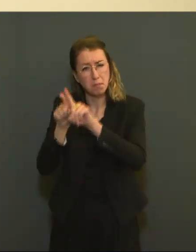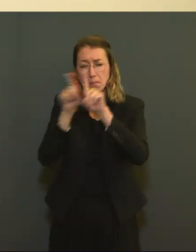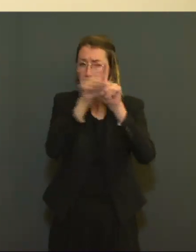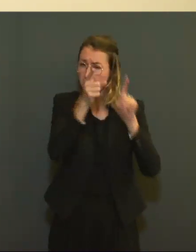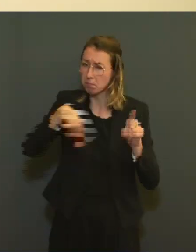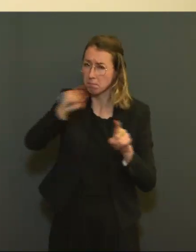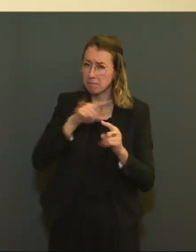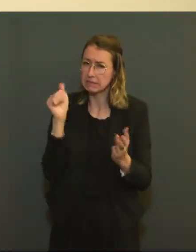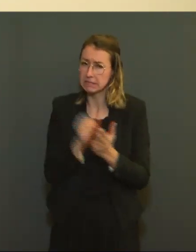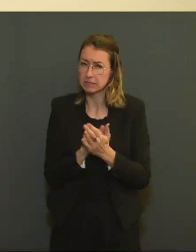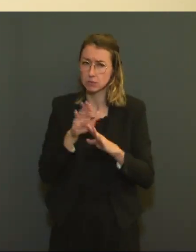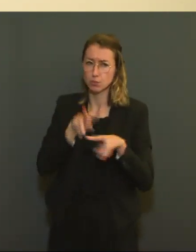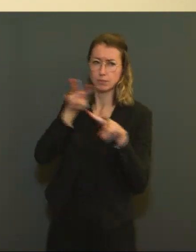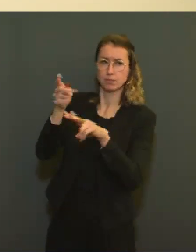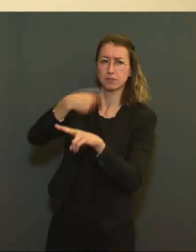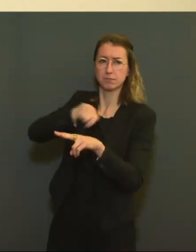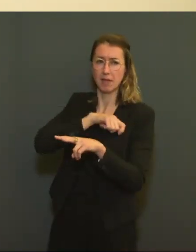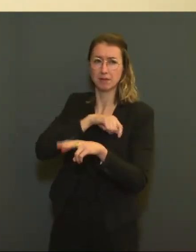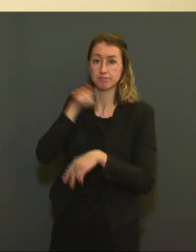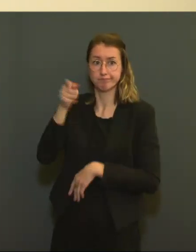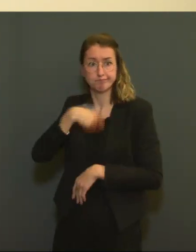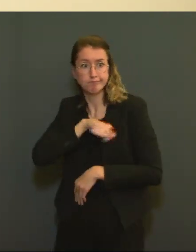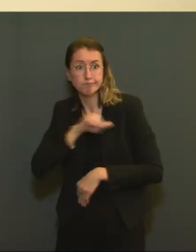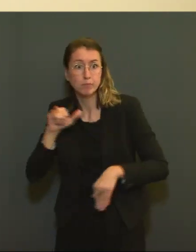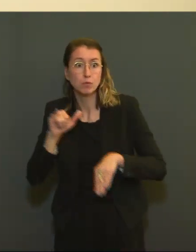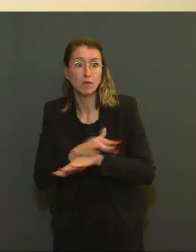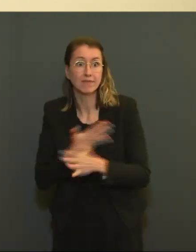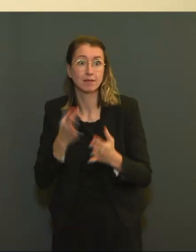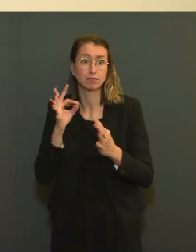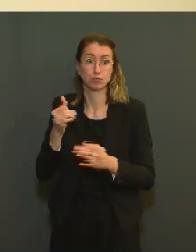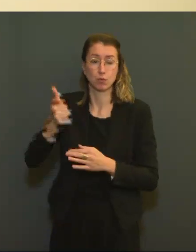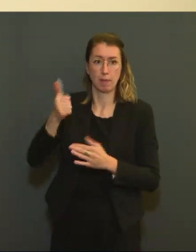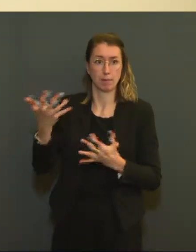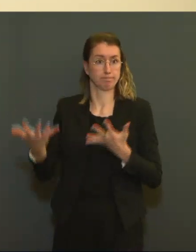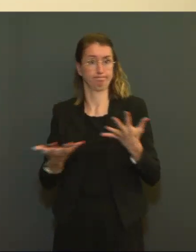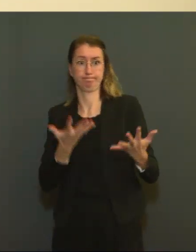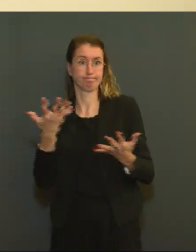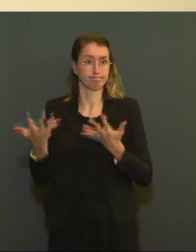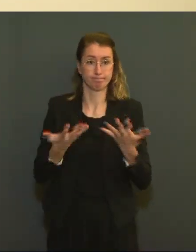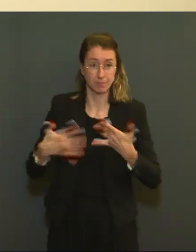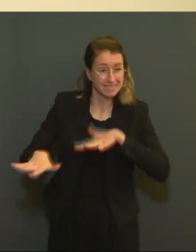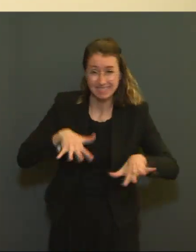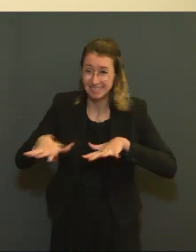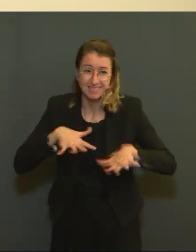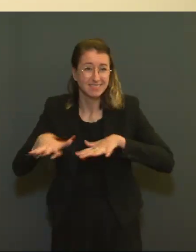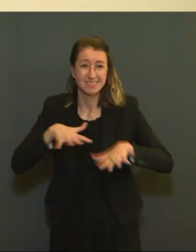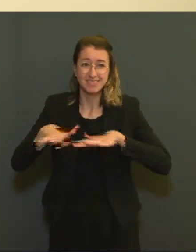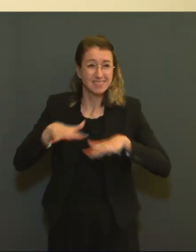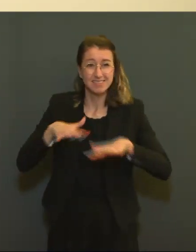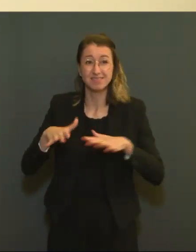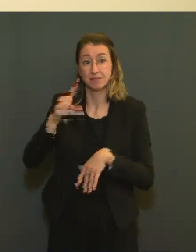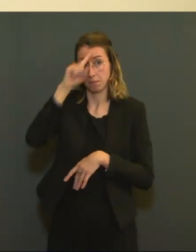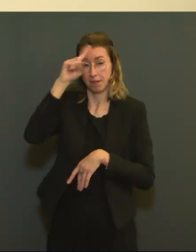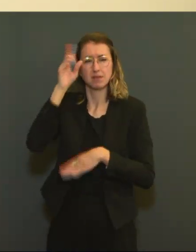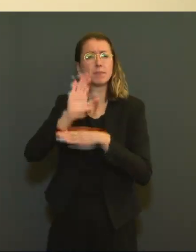L'Espagne réagit, heureusement. L'Espagne réagit fortement puisque à Madrid, par exemple, on a renforcé les mesures